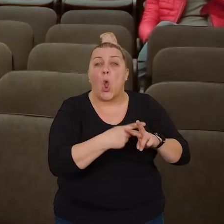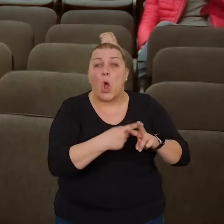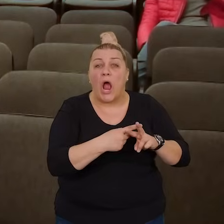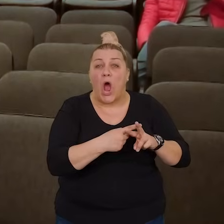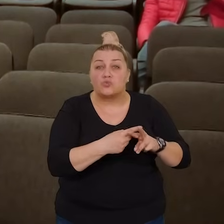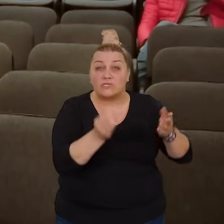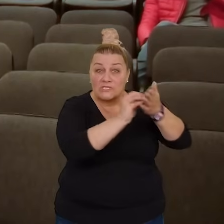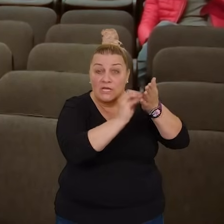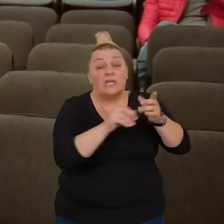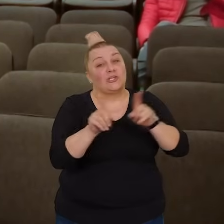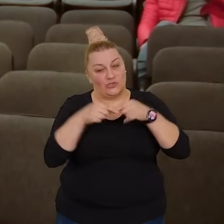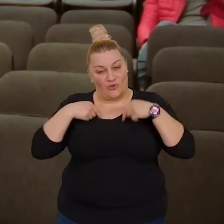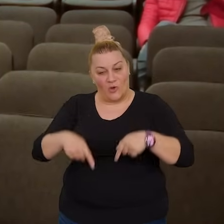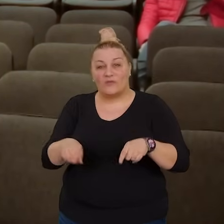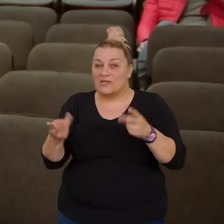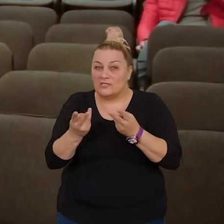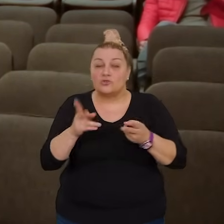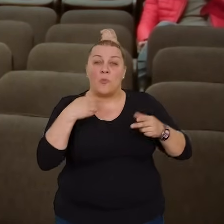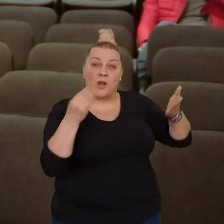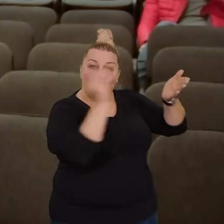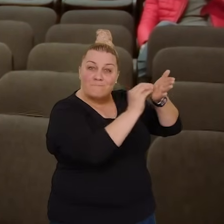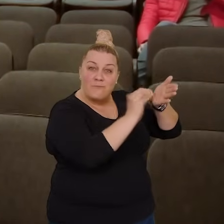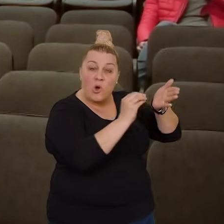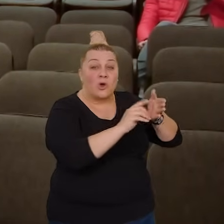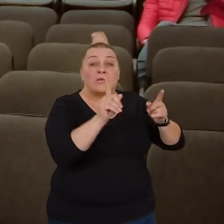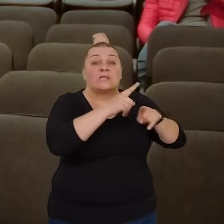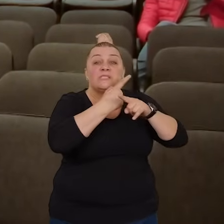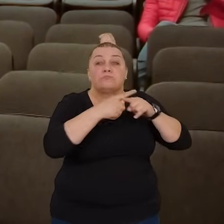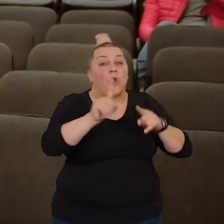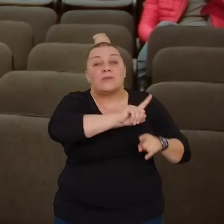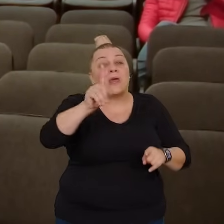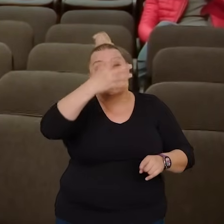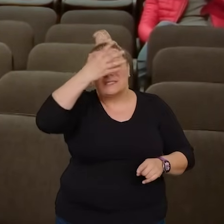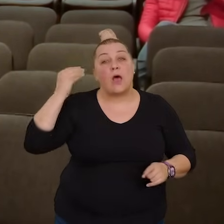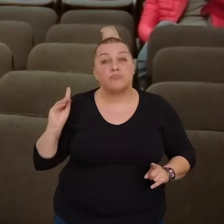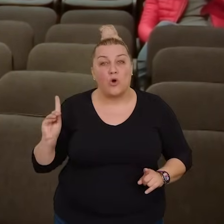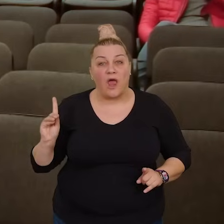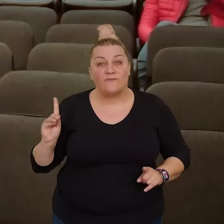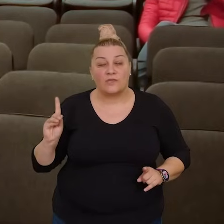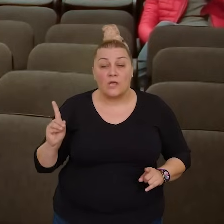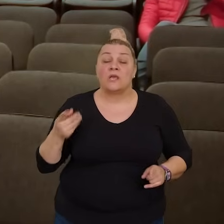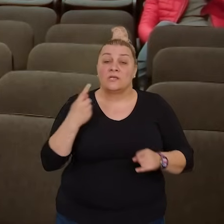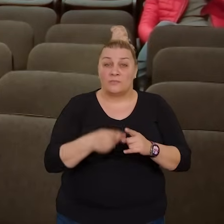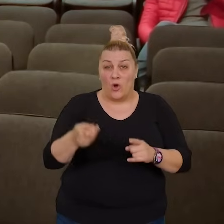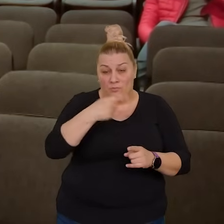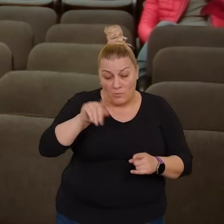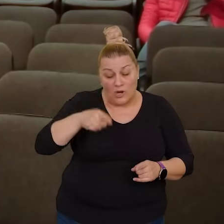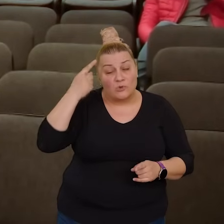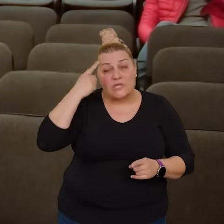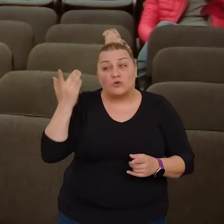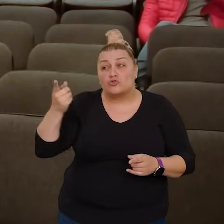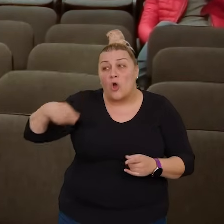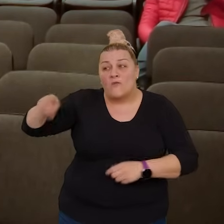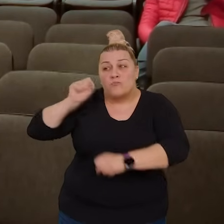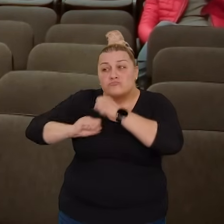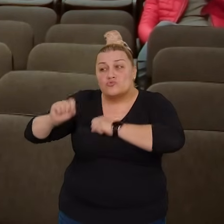priče, opet iz istog razloga, ne zbog osvete, nego zbog nezaborava. Mi smo svi skloni zaboravljati, međutim, ja mislim da ovo su stvari koje se ne smiju zaboraviti, što